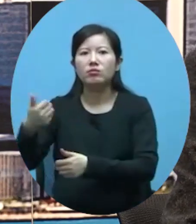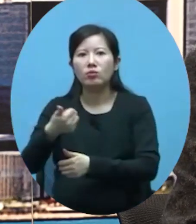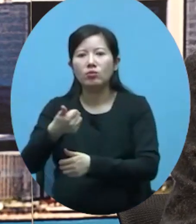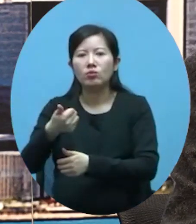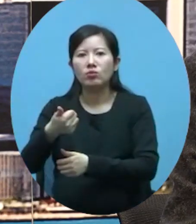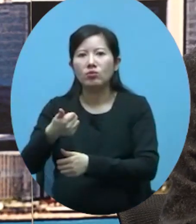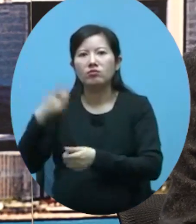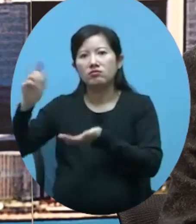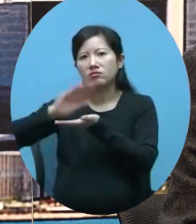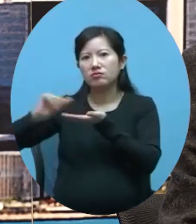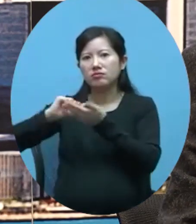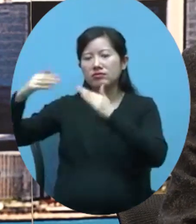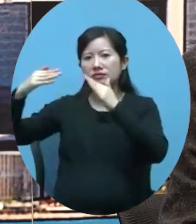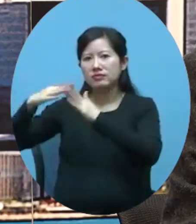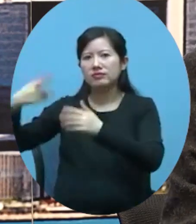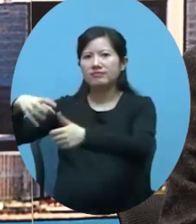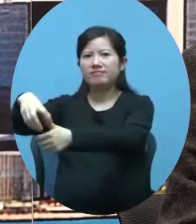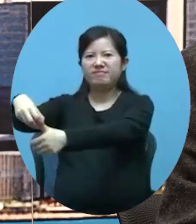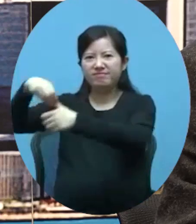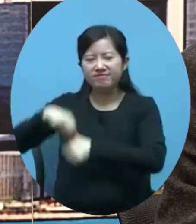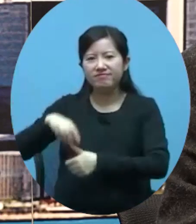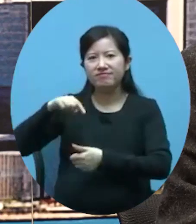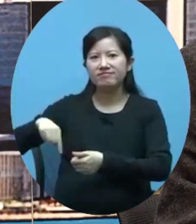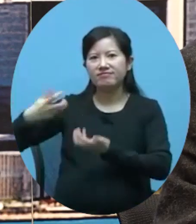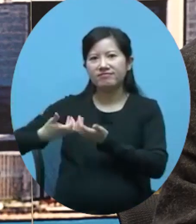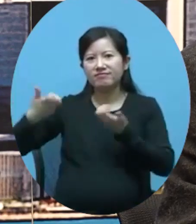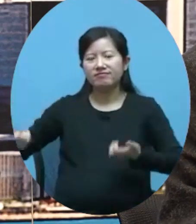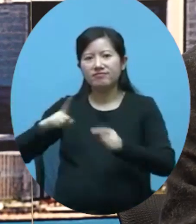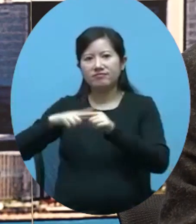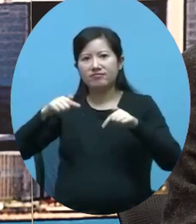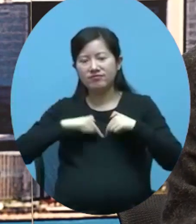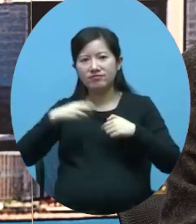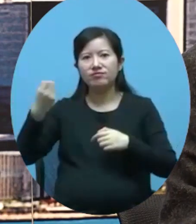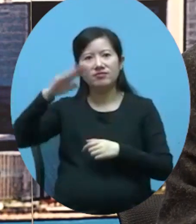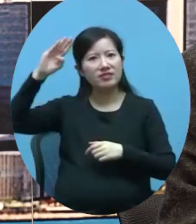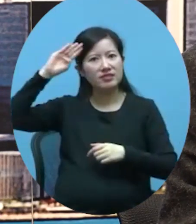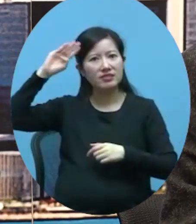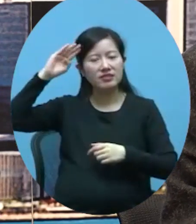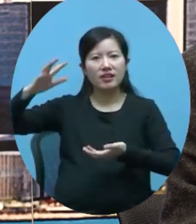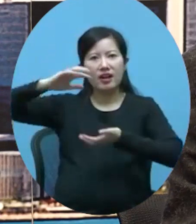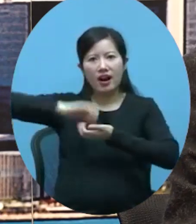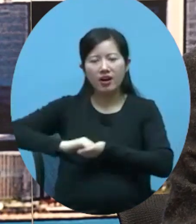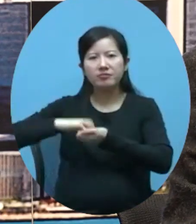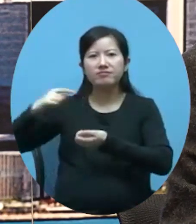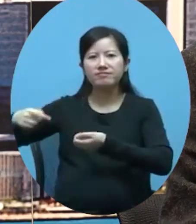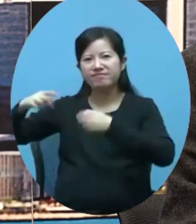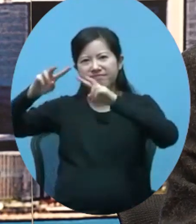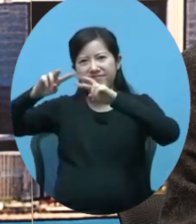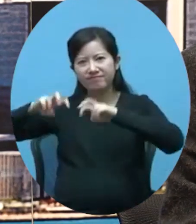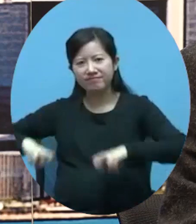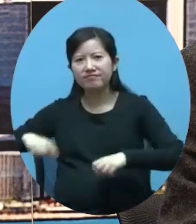立刻就將他們送去檢疫就和聯同警方就做一些的調查調